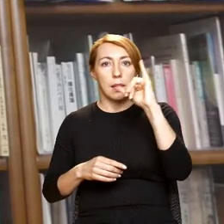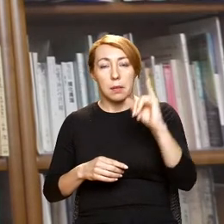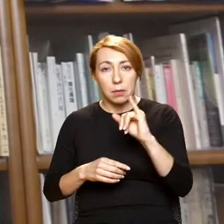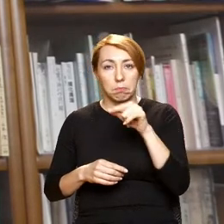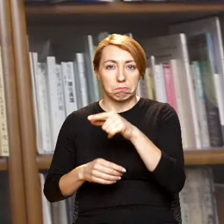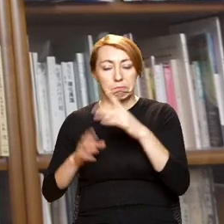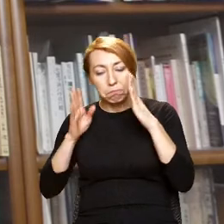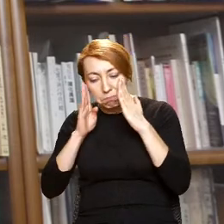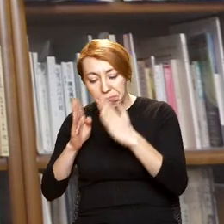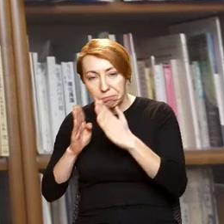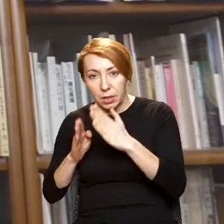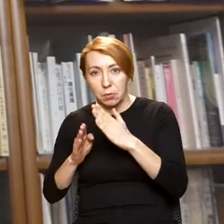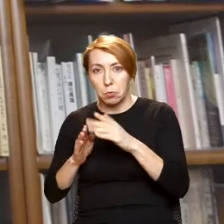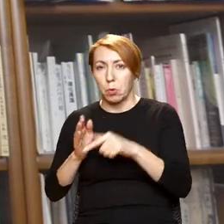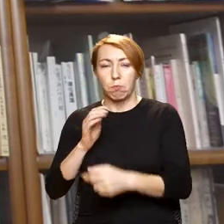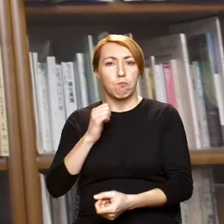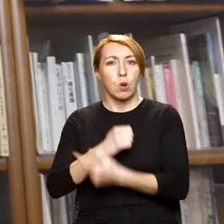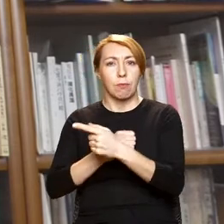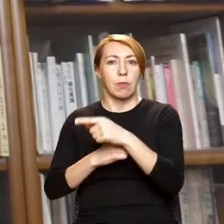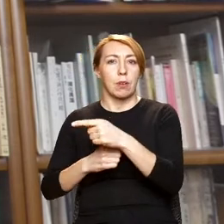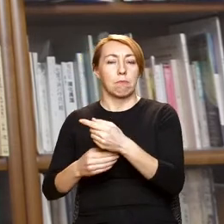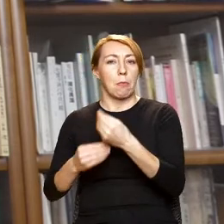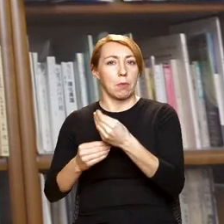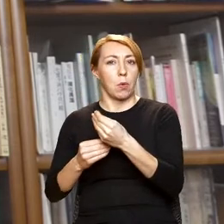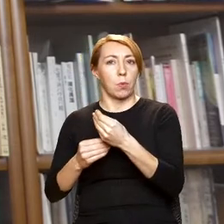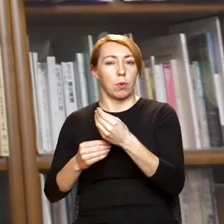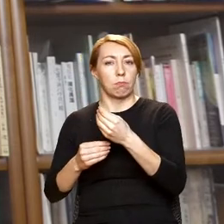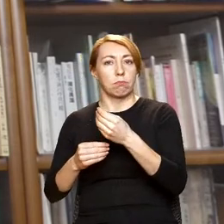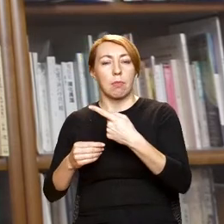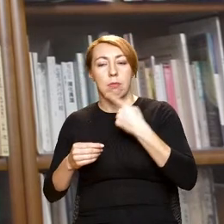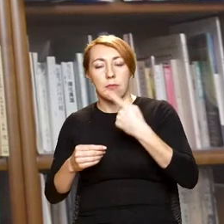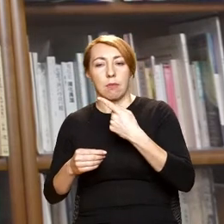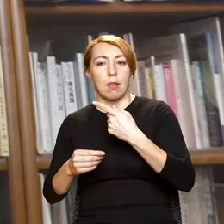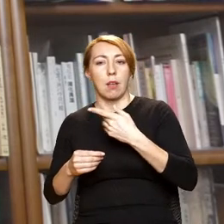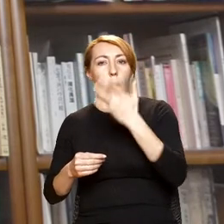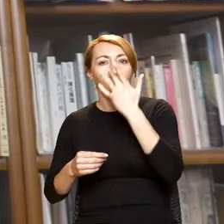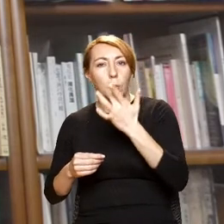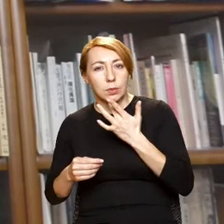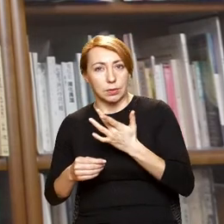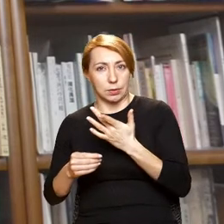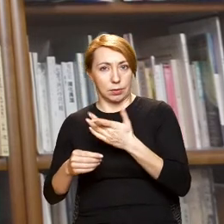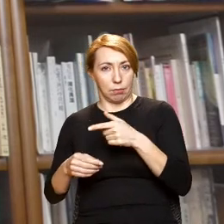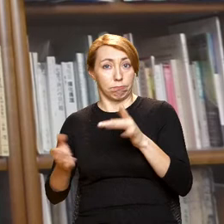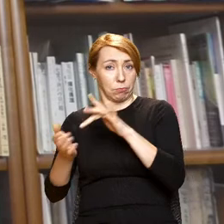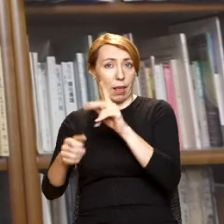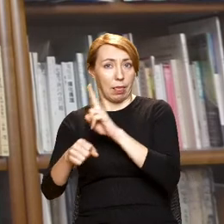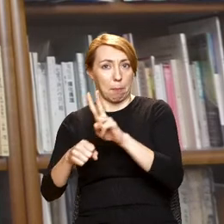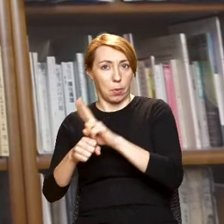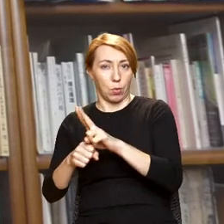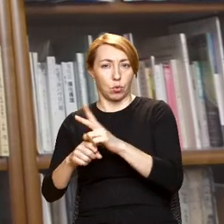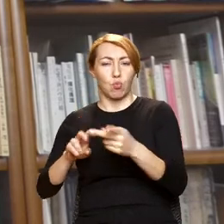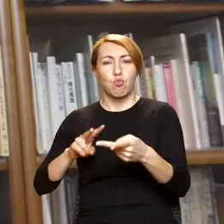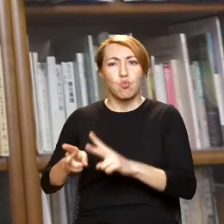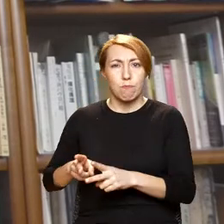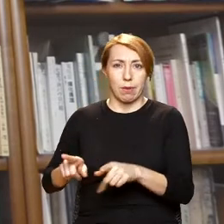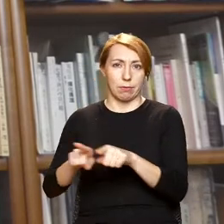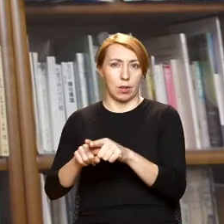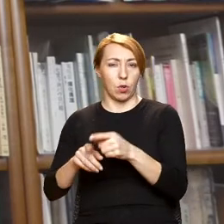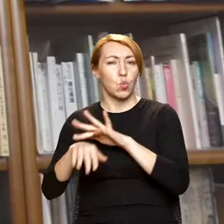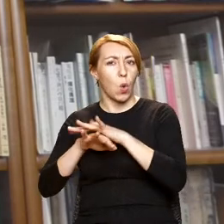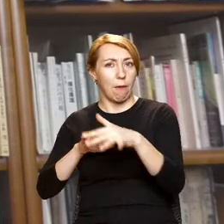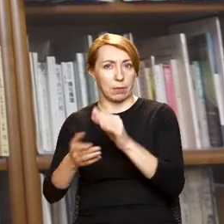To pierwszy wybitny rusycysta w Japonii, tłumacz, a także sławny pisarz.